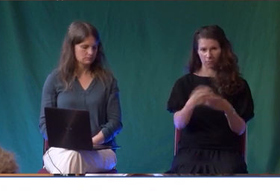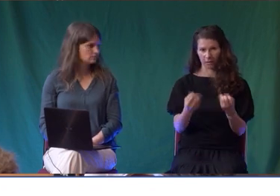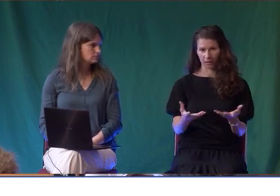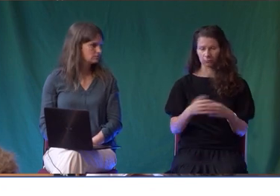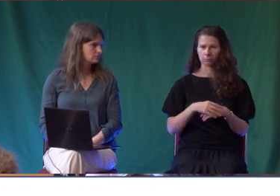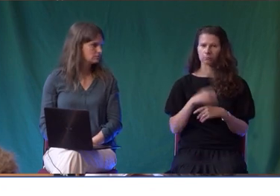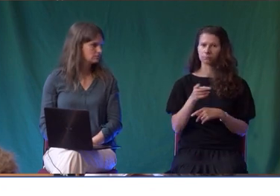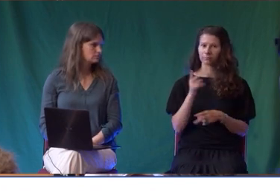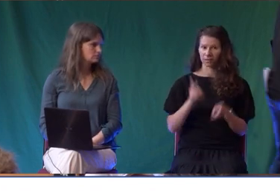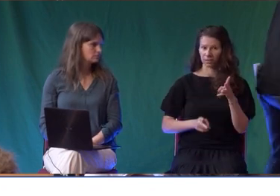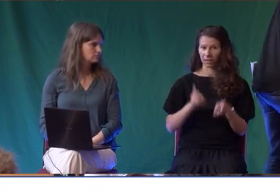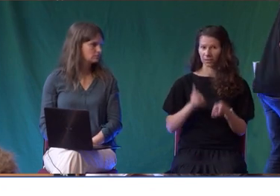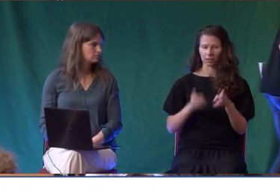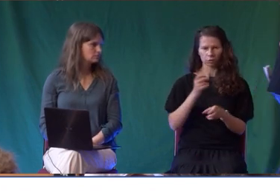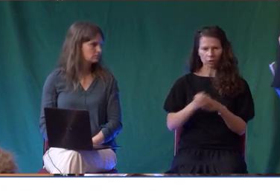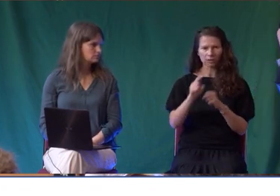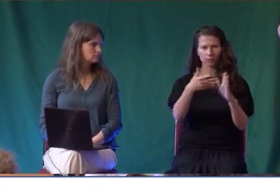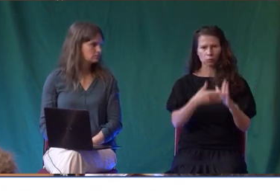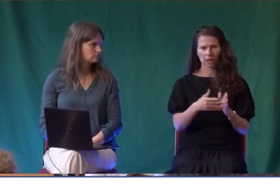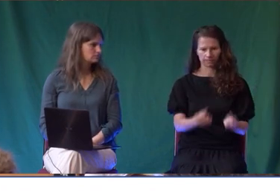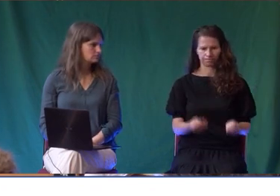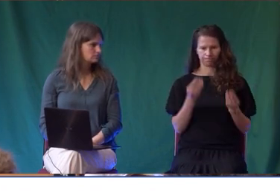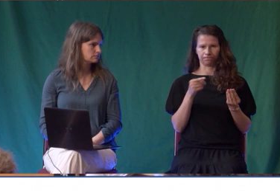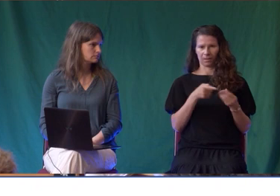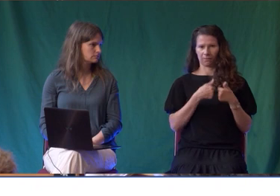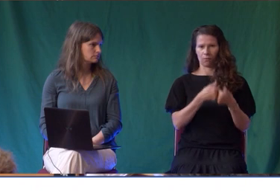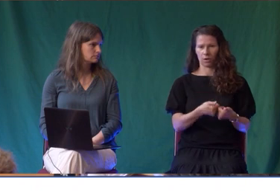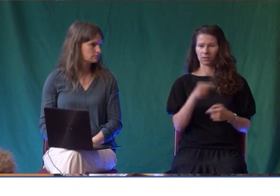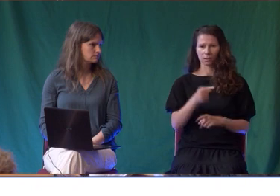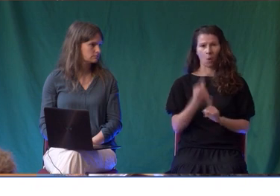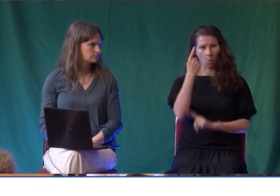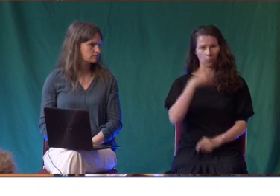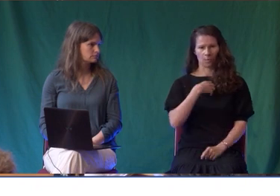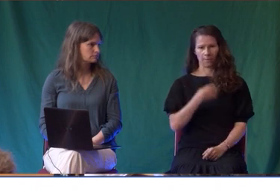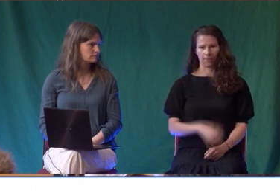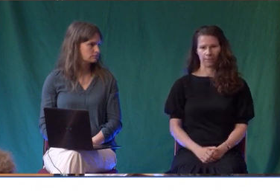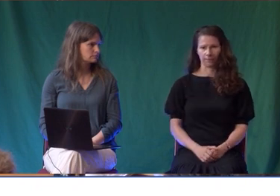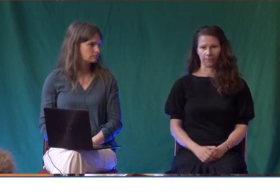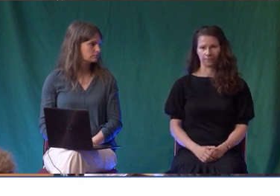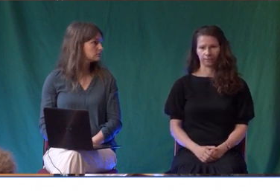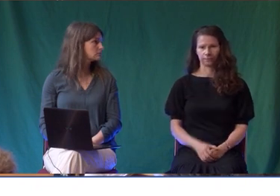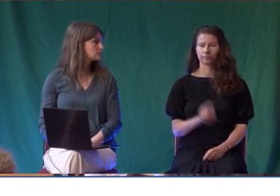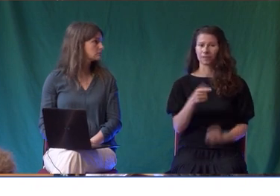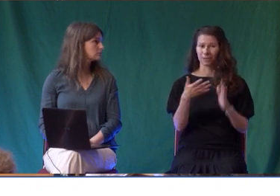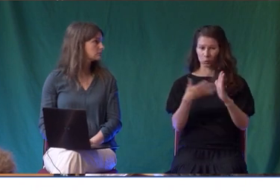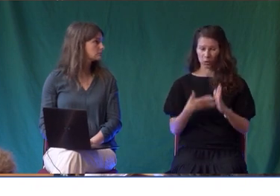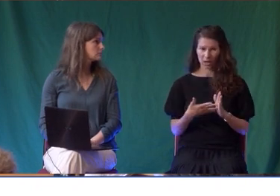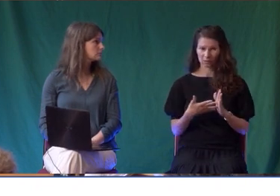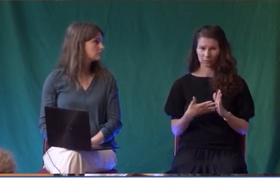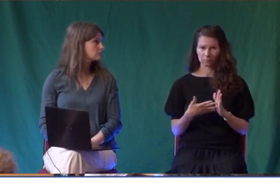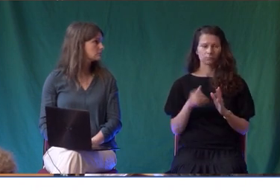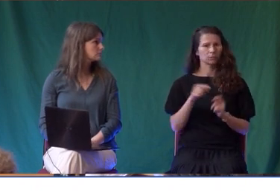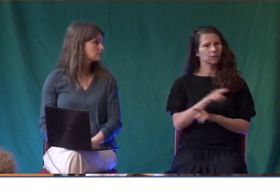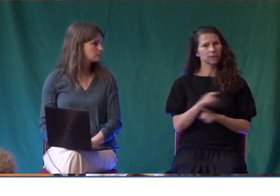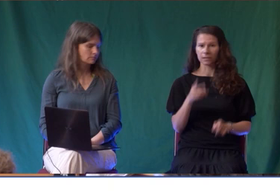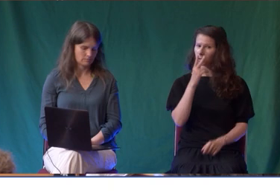Gerichte auf die Gutachten das ist ein großes Problem in den Gutachten wird gar nicht geschaut